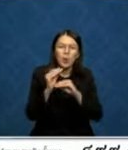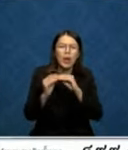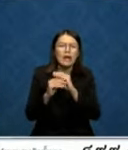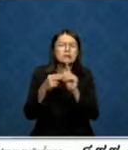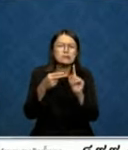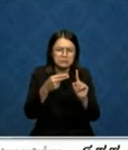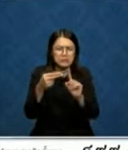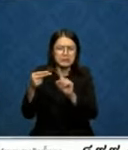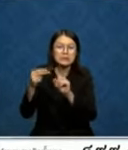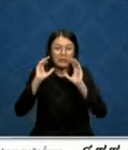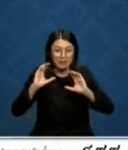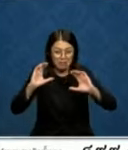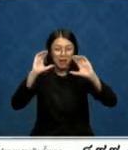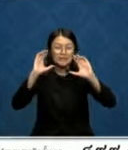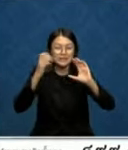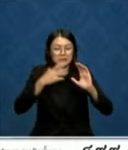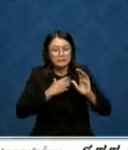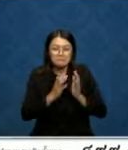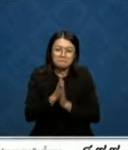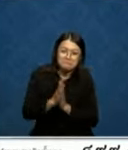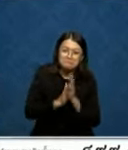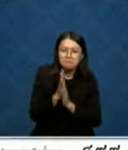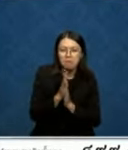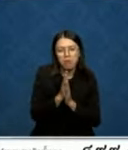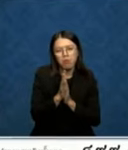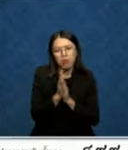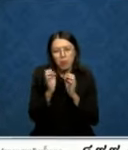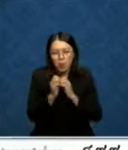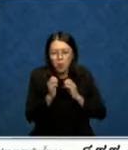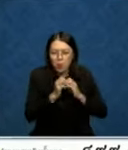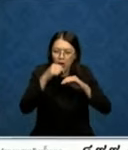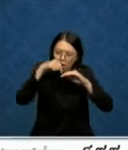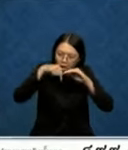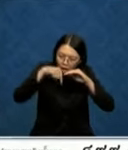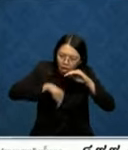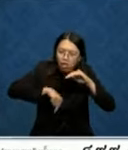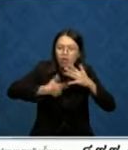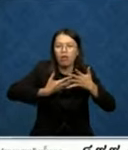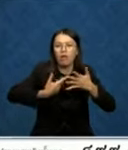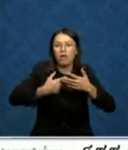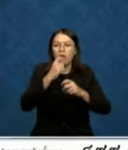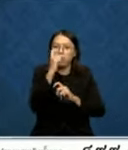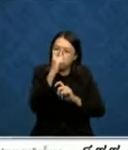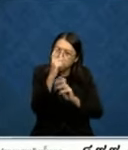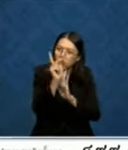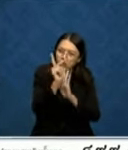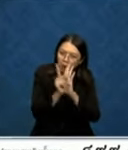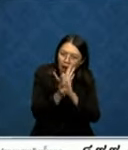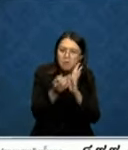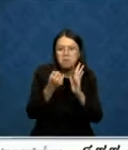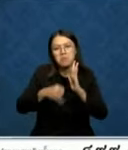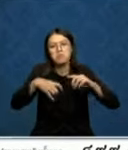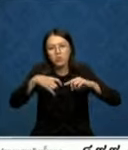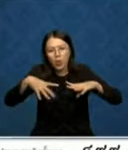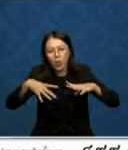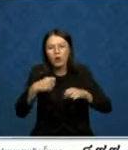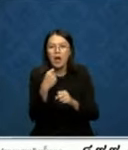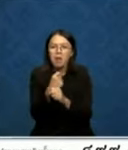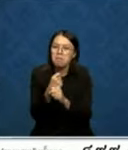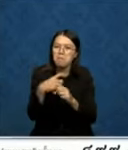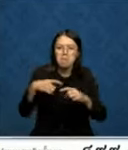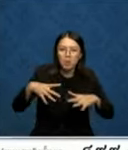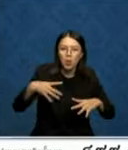วอลเล็ตของรัฐบาลจะมีความสลับซับซ้อนเพื่อลดความเสี่ยงทางด้านข้อกฎหมายในทางปฏิบัติอย่างที่ผ